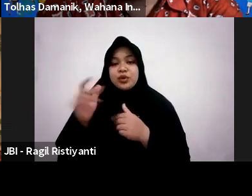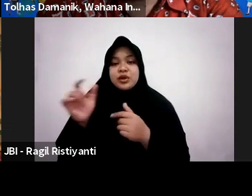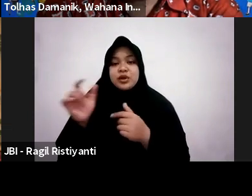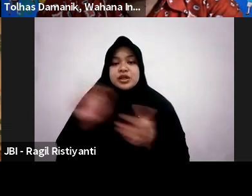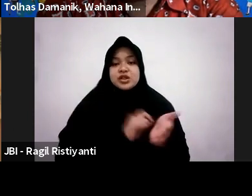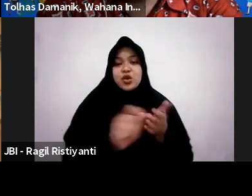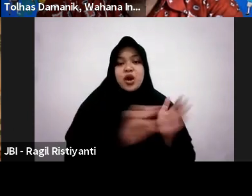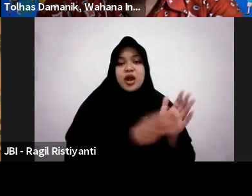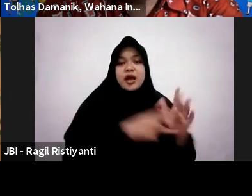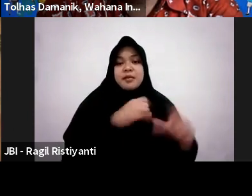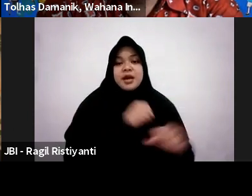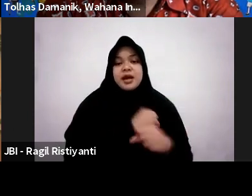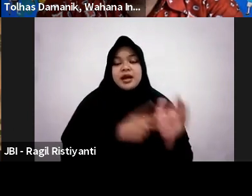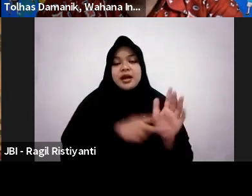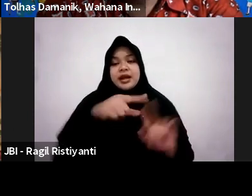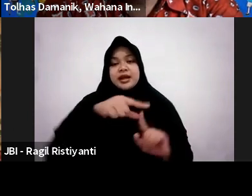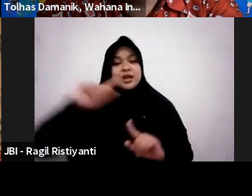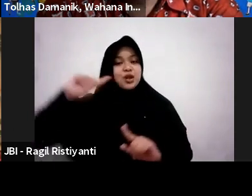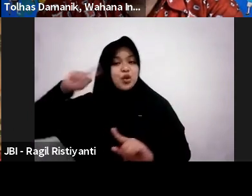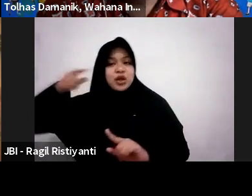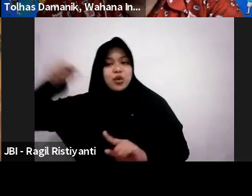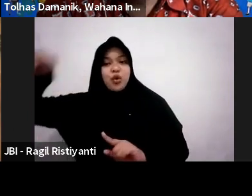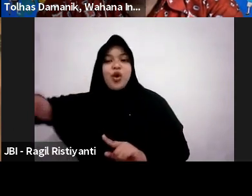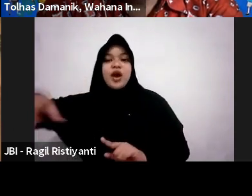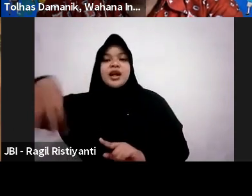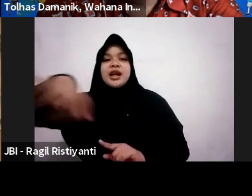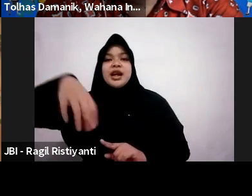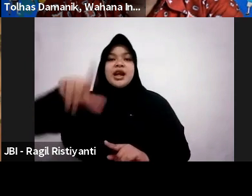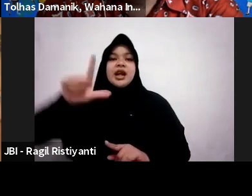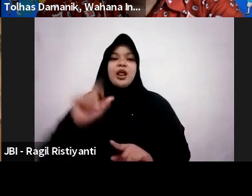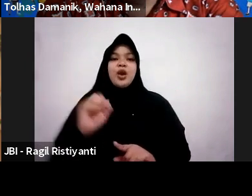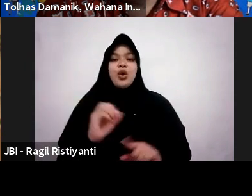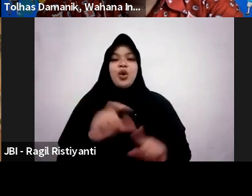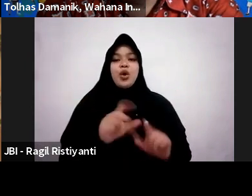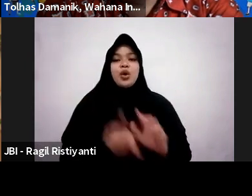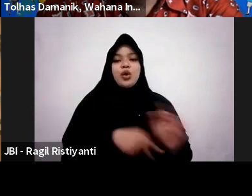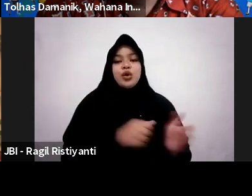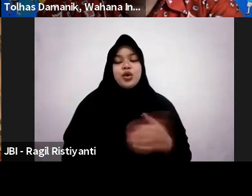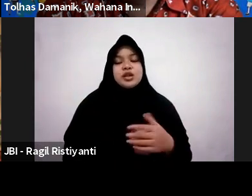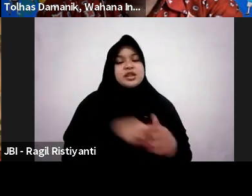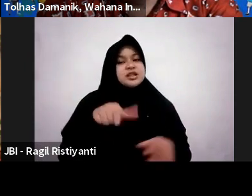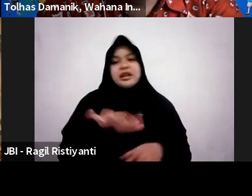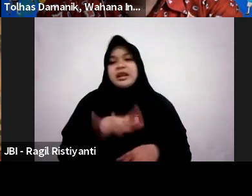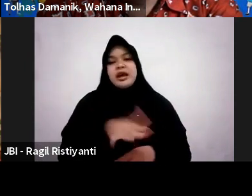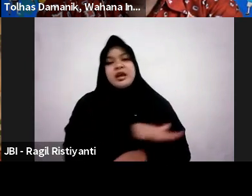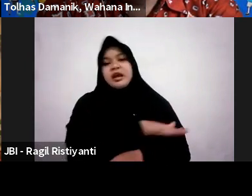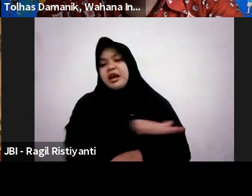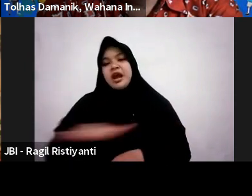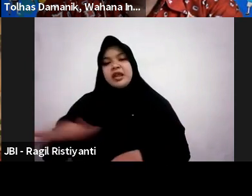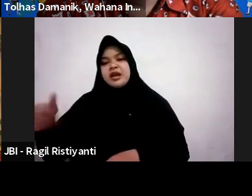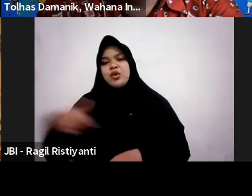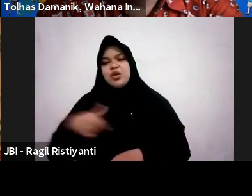orang tuli gitu itu di continue to di London gitu tapi memang disini juga tidak rata ya Ada stepnya tuh